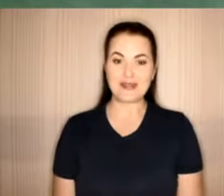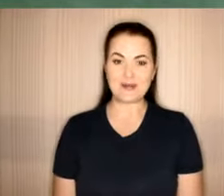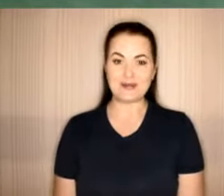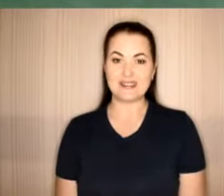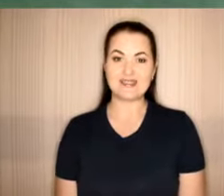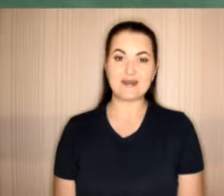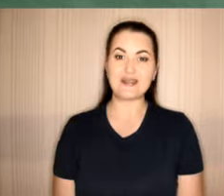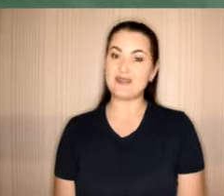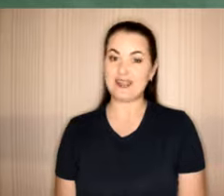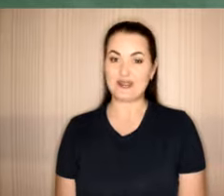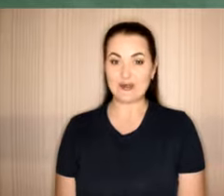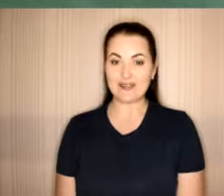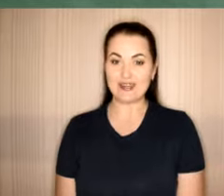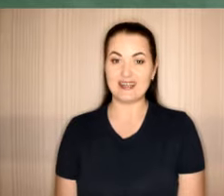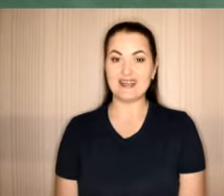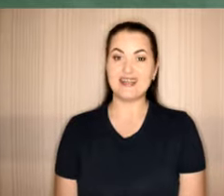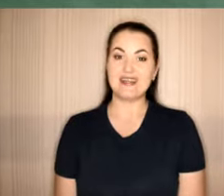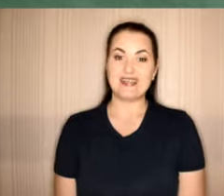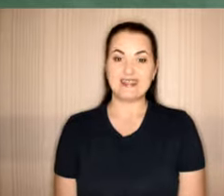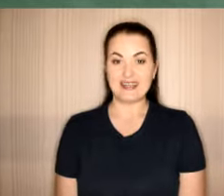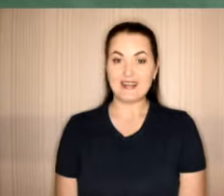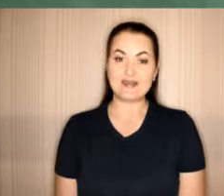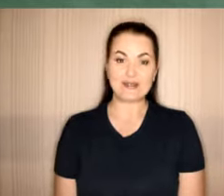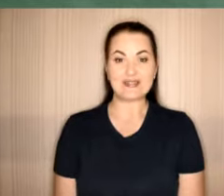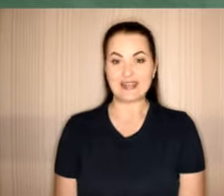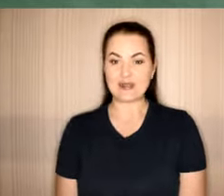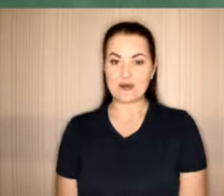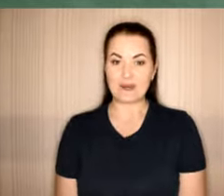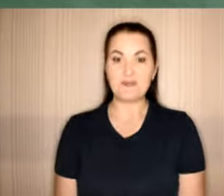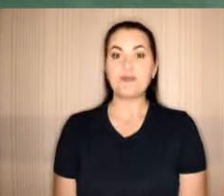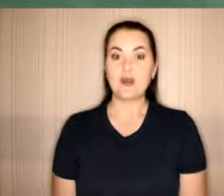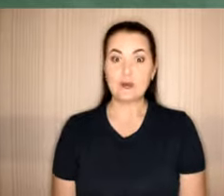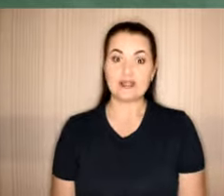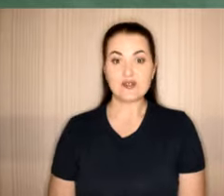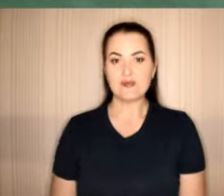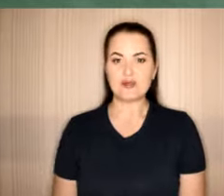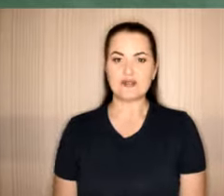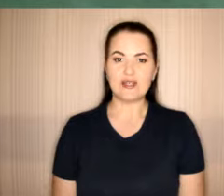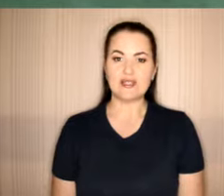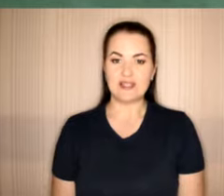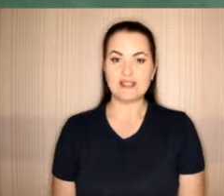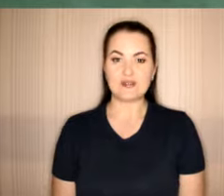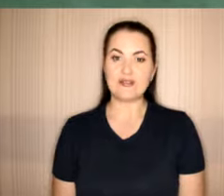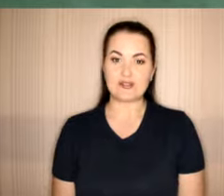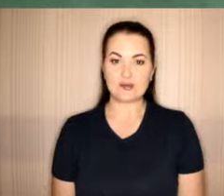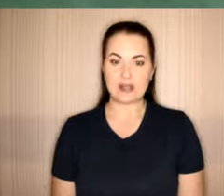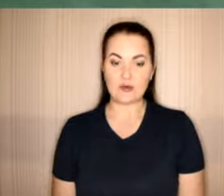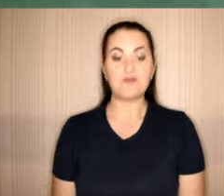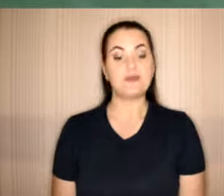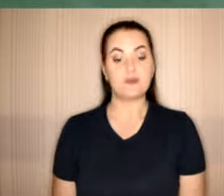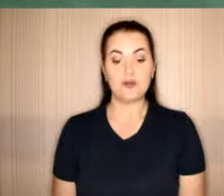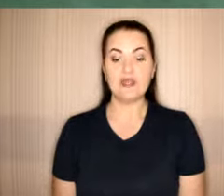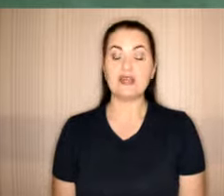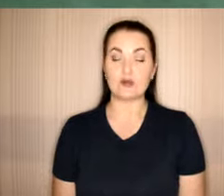Привіт, мої любі! З вами Юлія Юр'ївна та урок української мови. Команда в школі підготувала для нас сьогодні таку